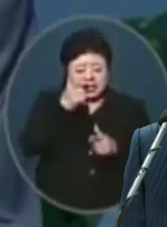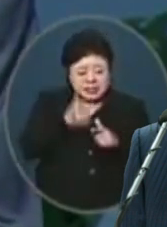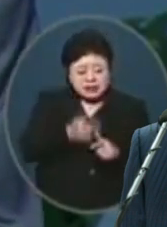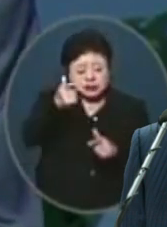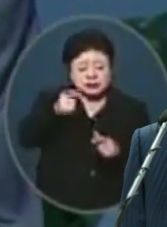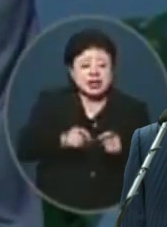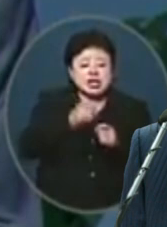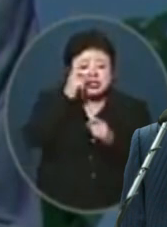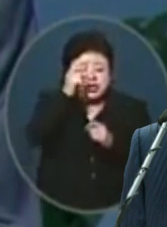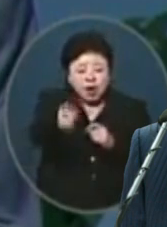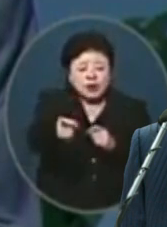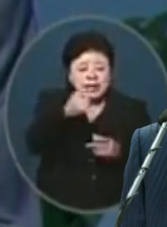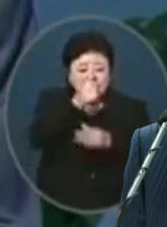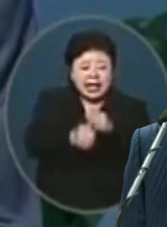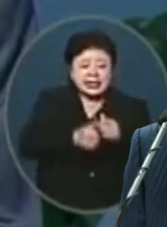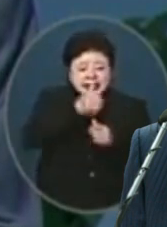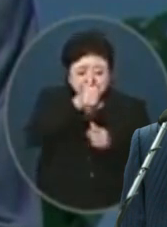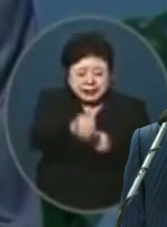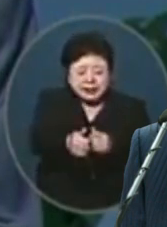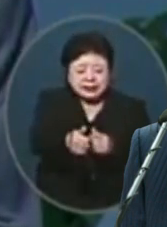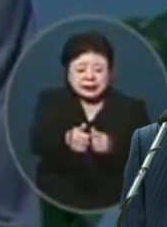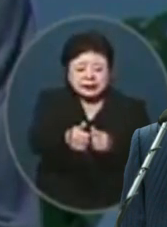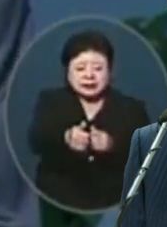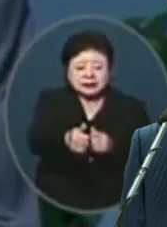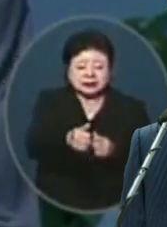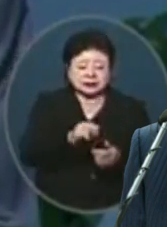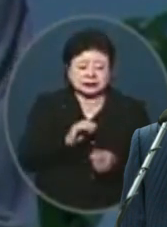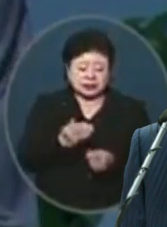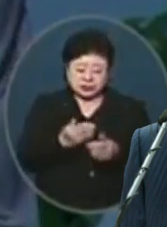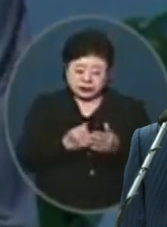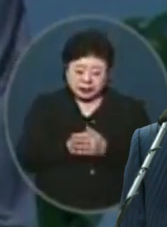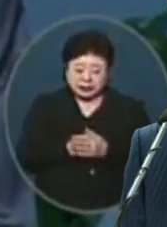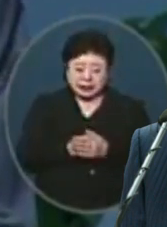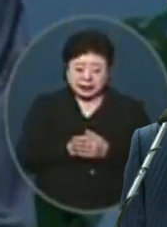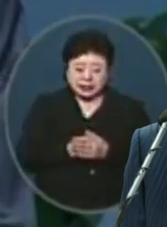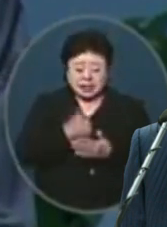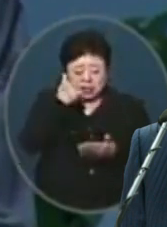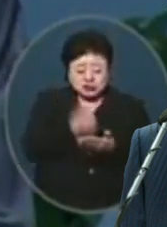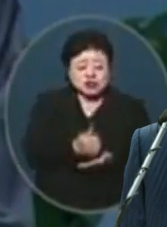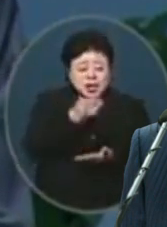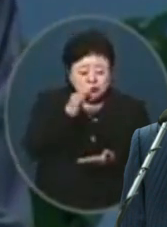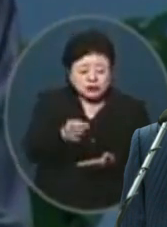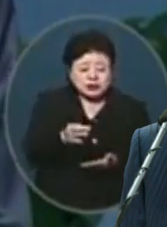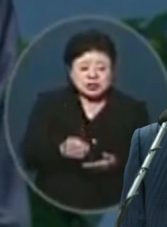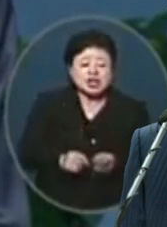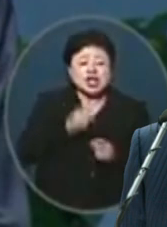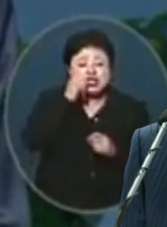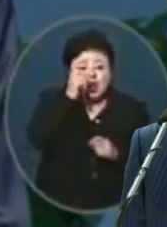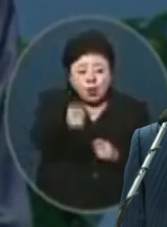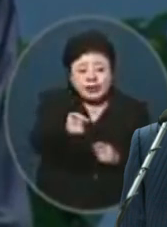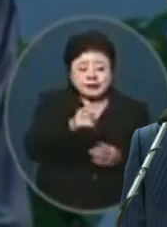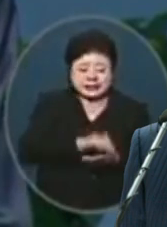예수님은 영원한 하나님 미시니까 제물도 영원한 것입니다.